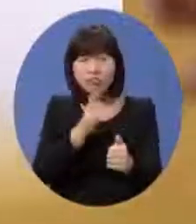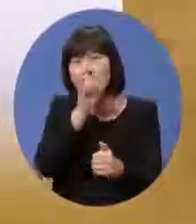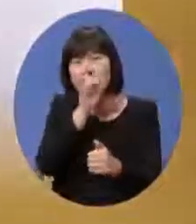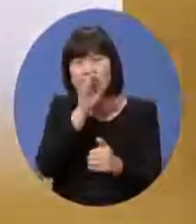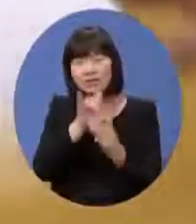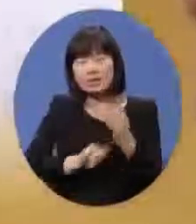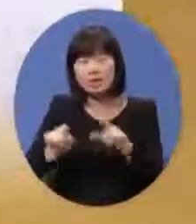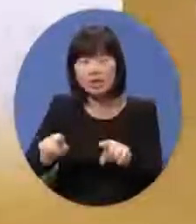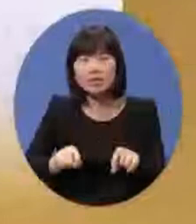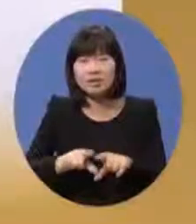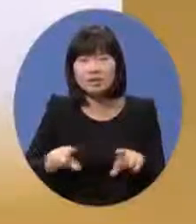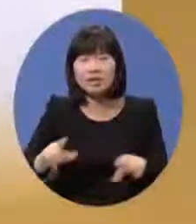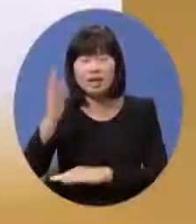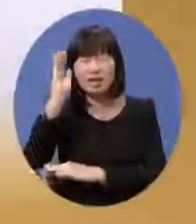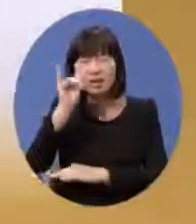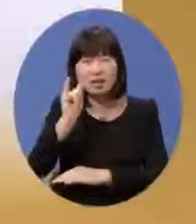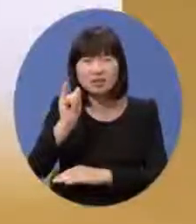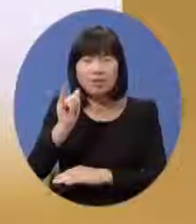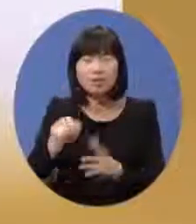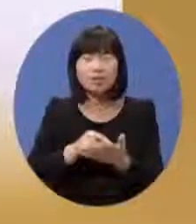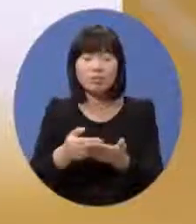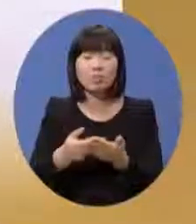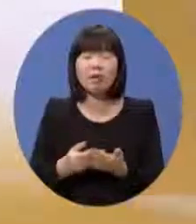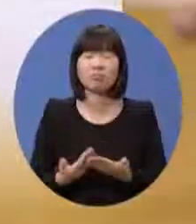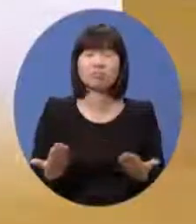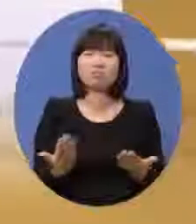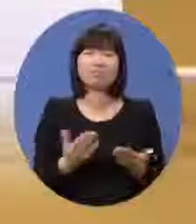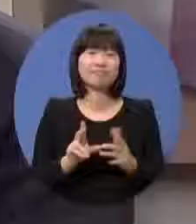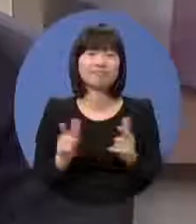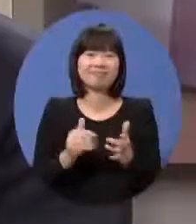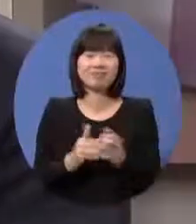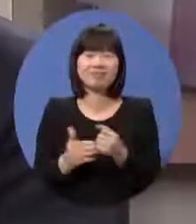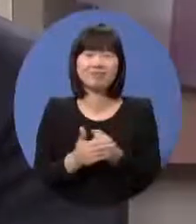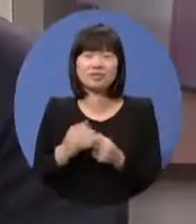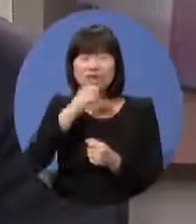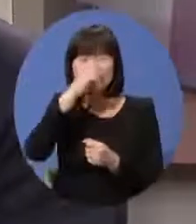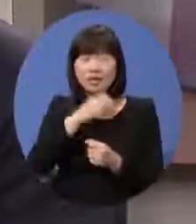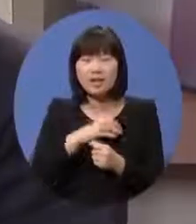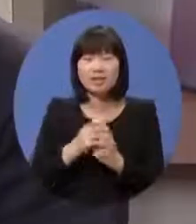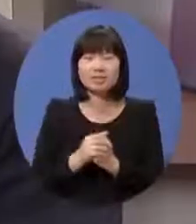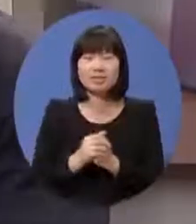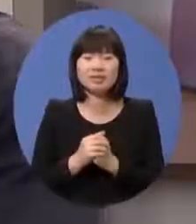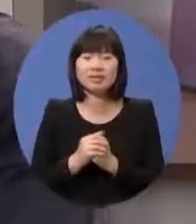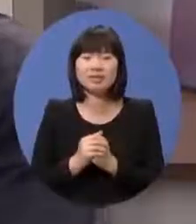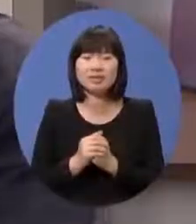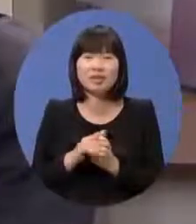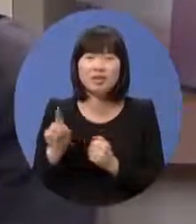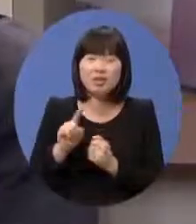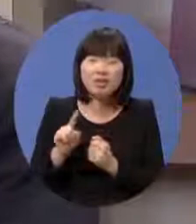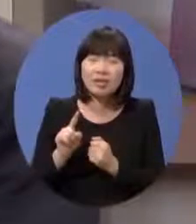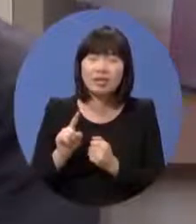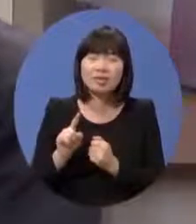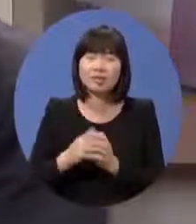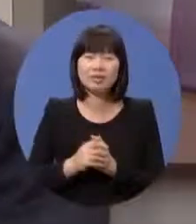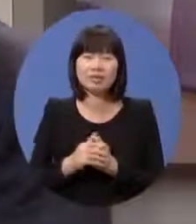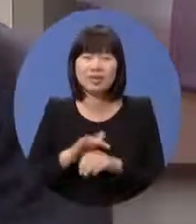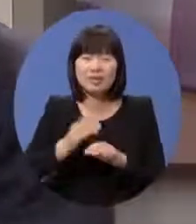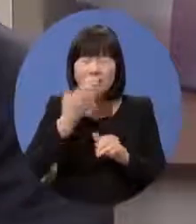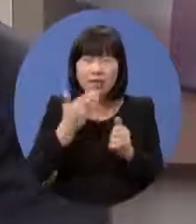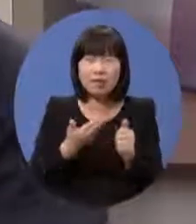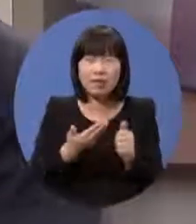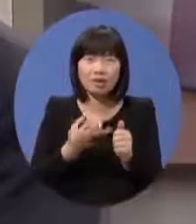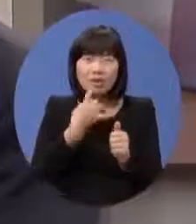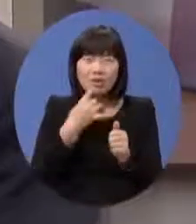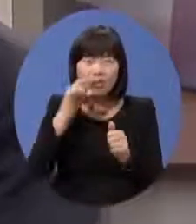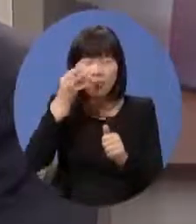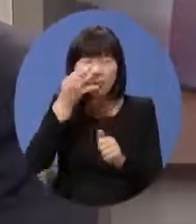가족 간의 그냥 일상적인 이야기지 이걸 보상을 받을 일이 아닙니다. 네, 그래서 항상 맞아요. 애들한테는 그냥 잘 먹은 어떤 틀을 보여주고 보상을 하지 말고요. 네.